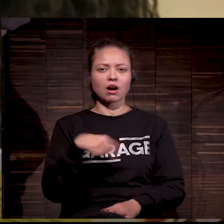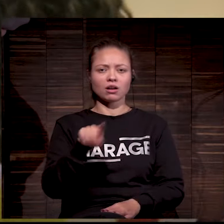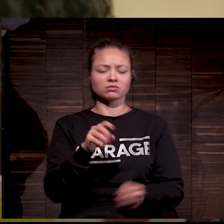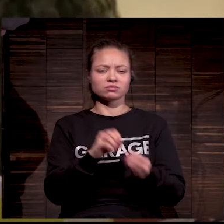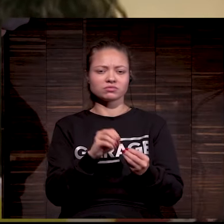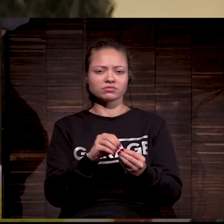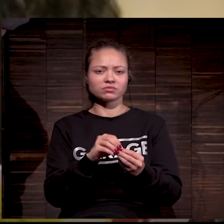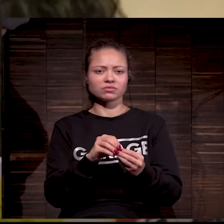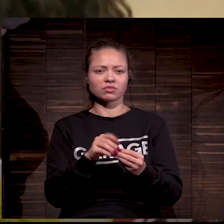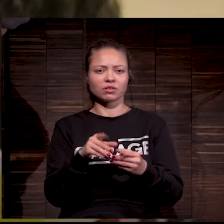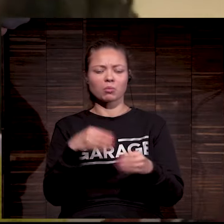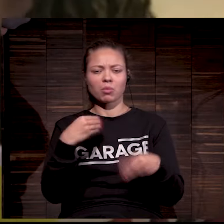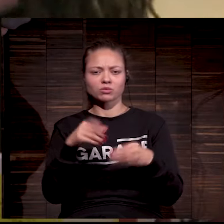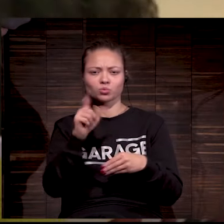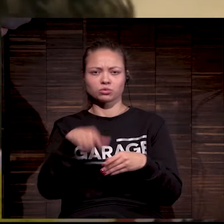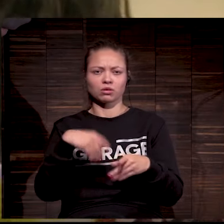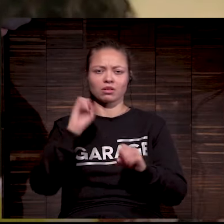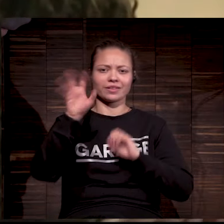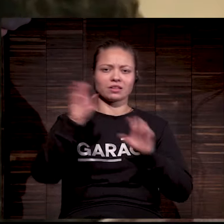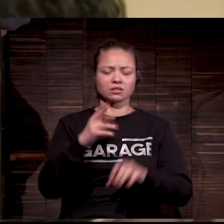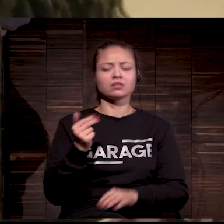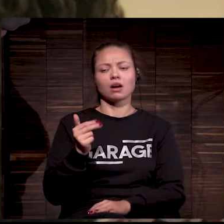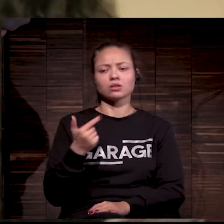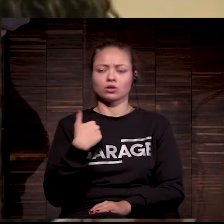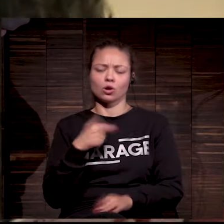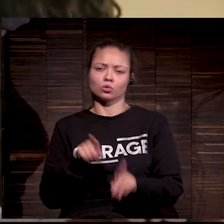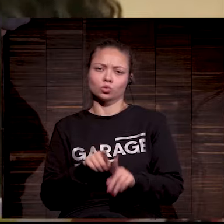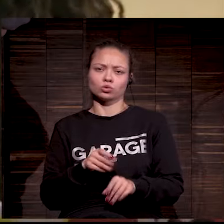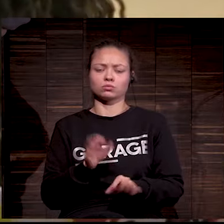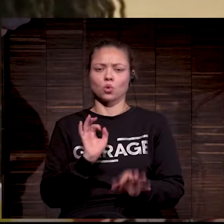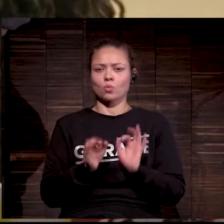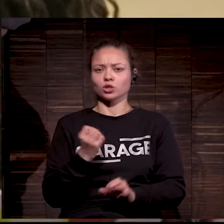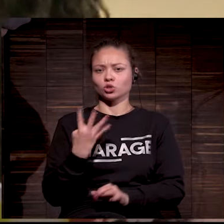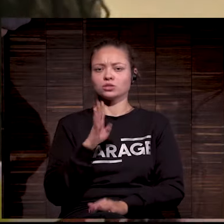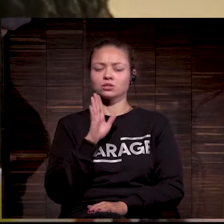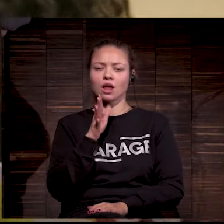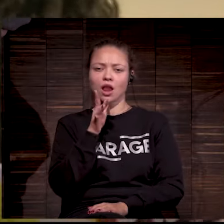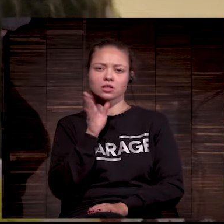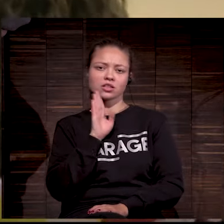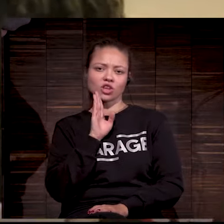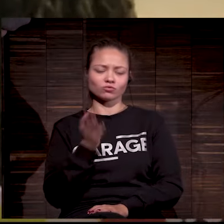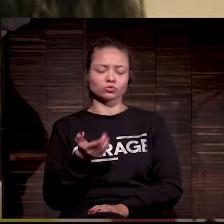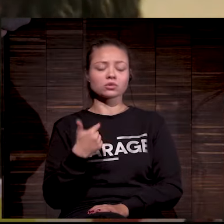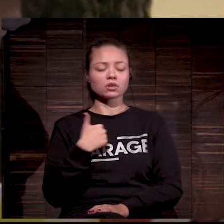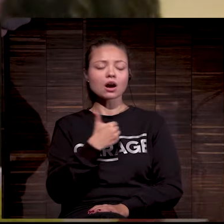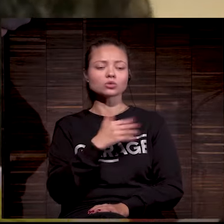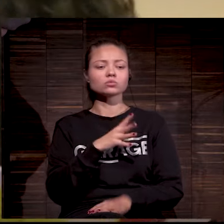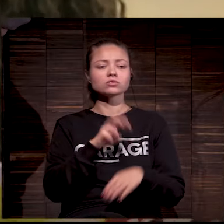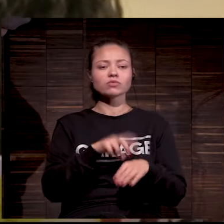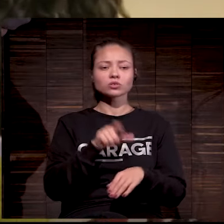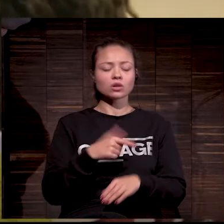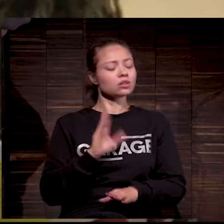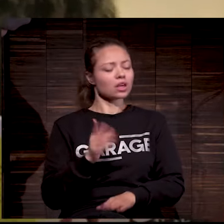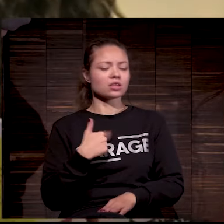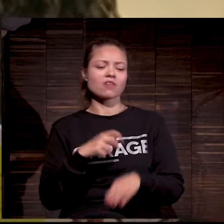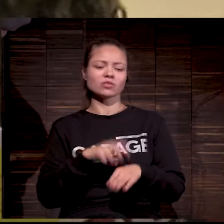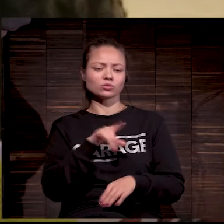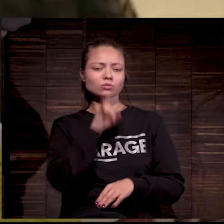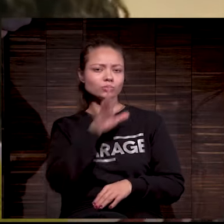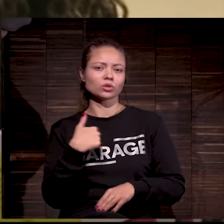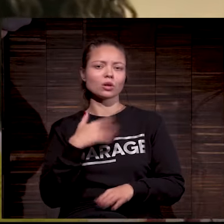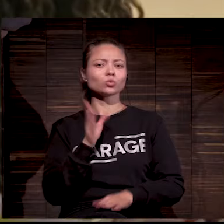пластиковыми бутылками кидаются да я тоже нормально 14-летняя девушка я хочу быть врачом нет я врачом не буду я буду